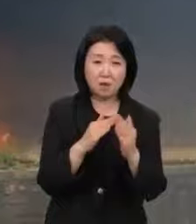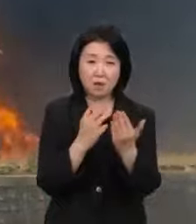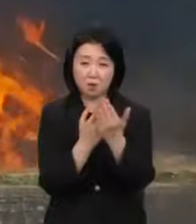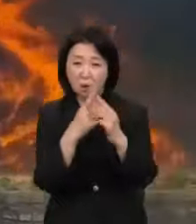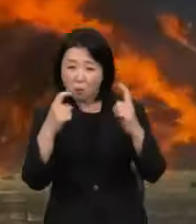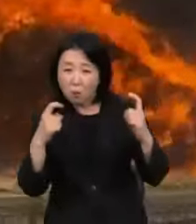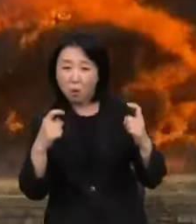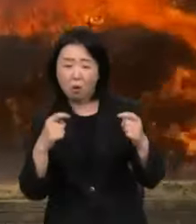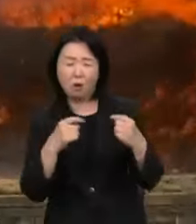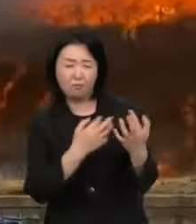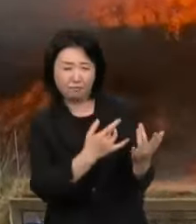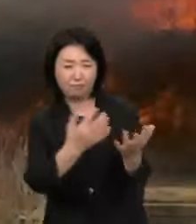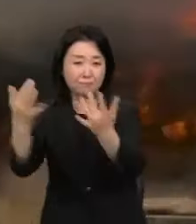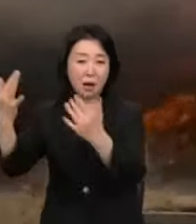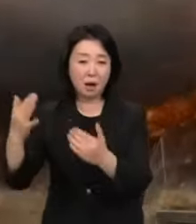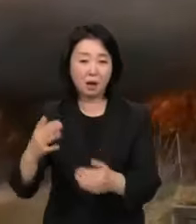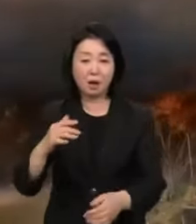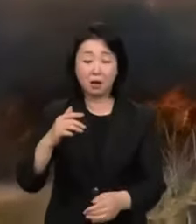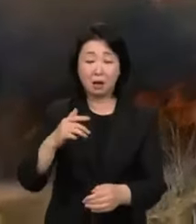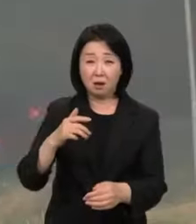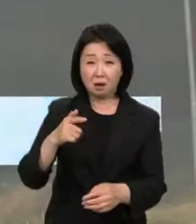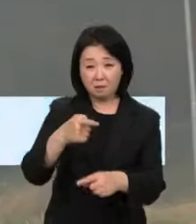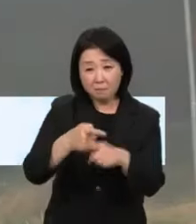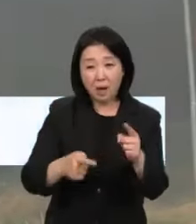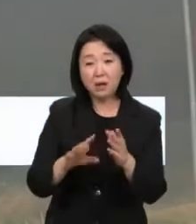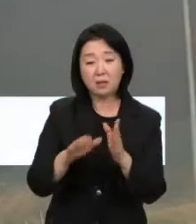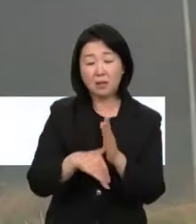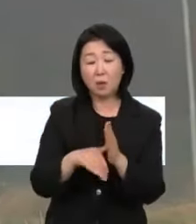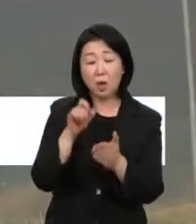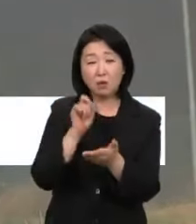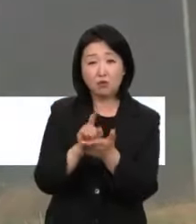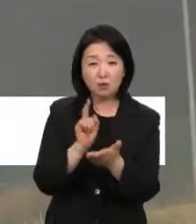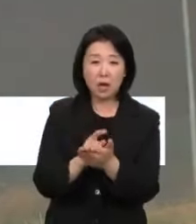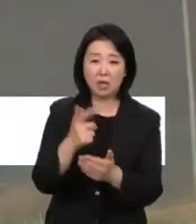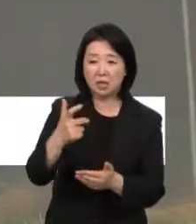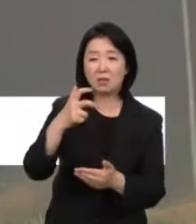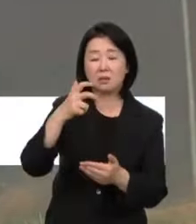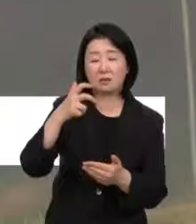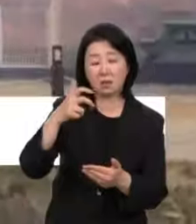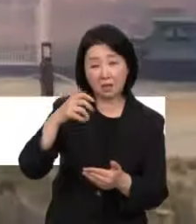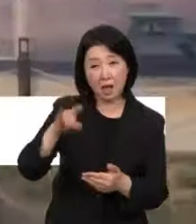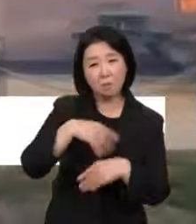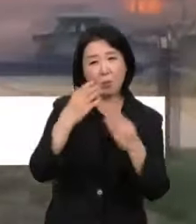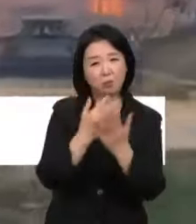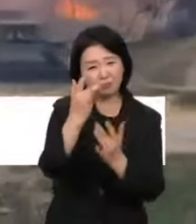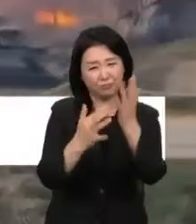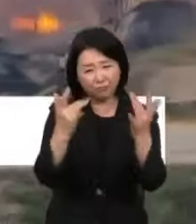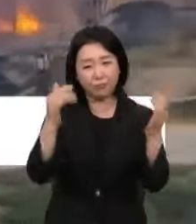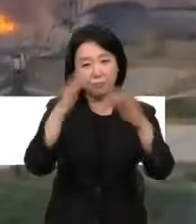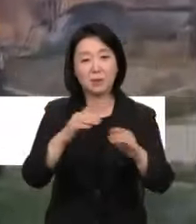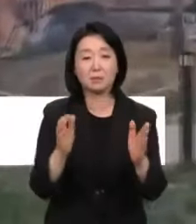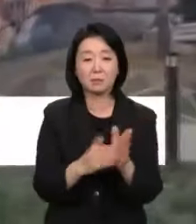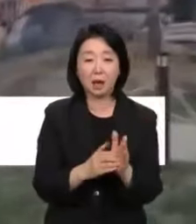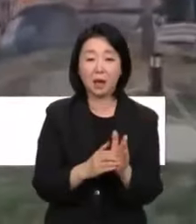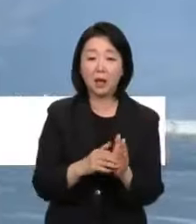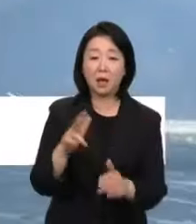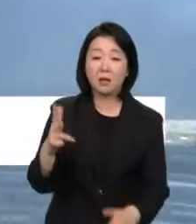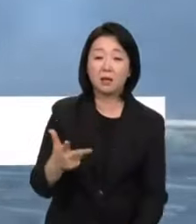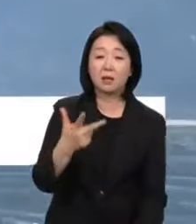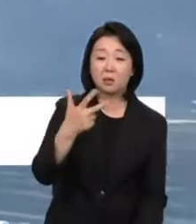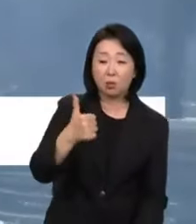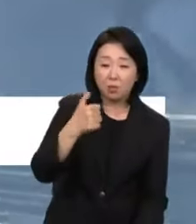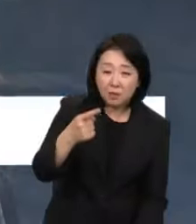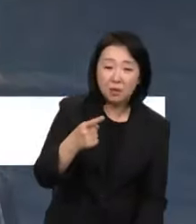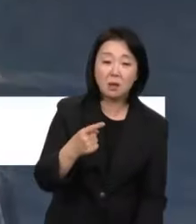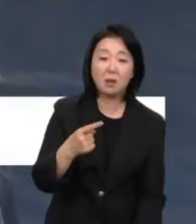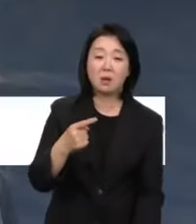번졌습니다. 한나절 만에 축구장 170개 면적 산림을 태웠습니다. 274세대 551명이 집을